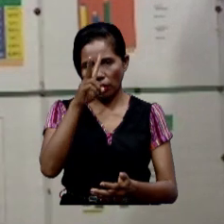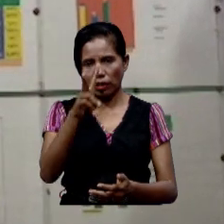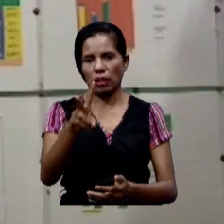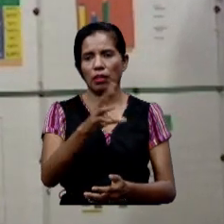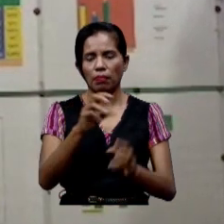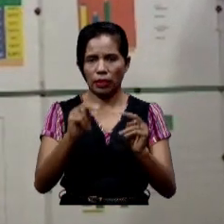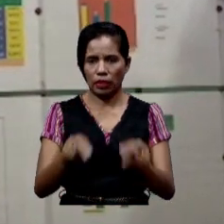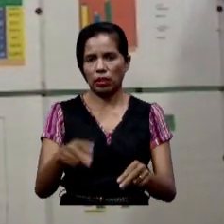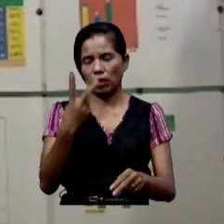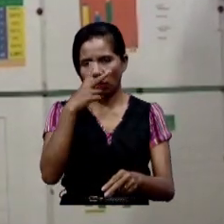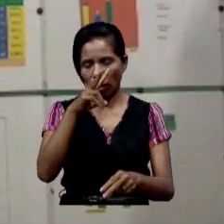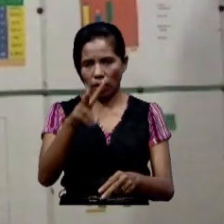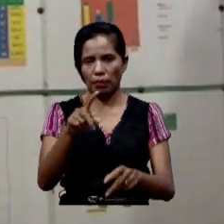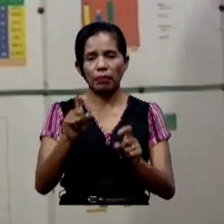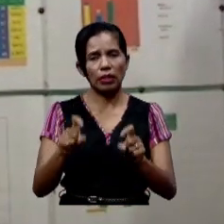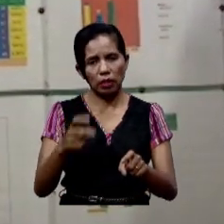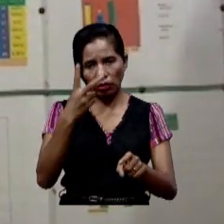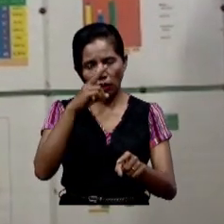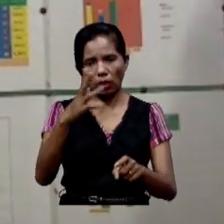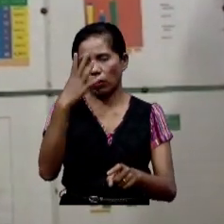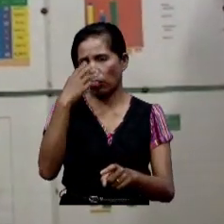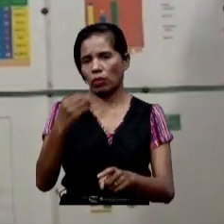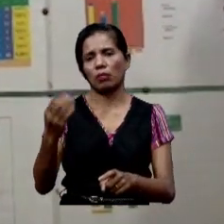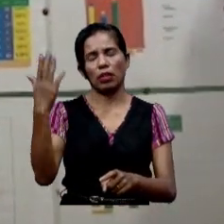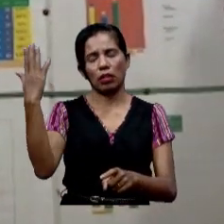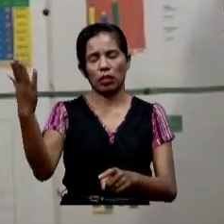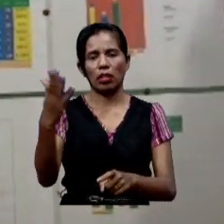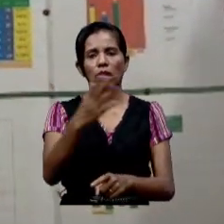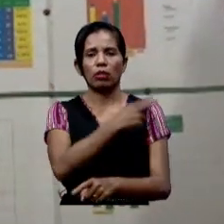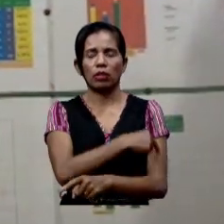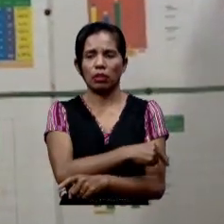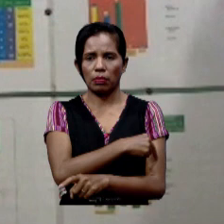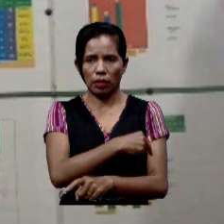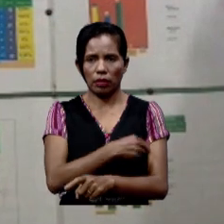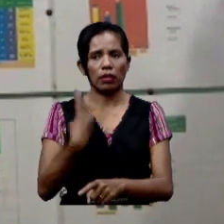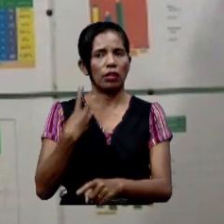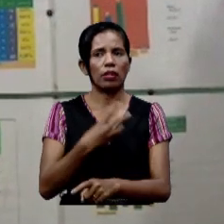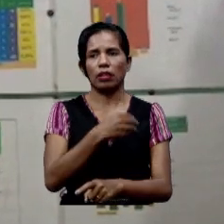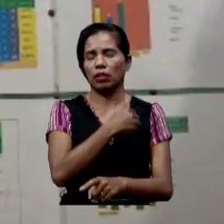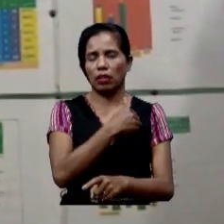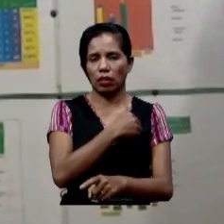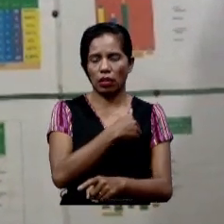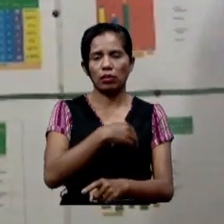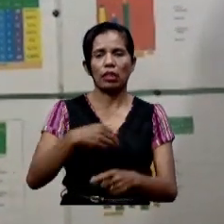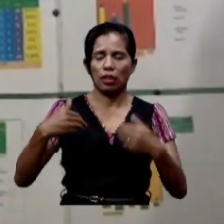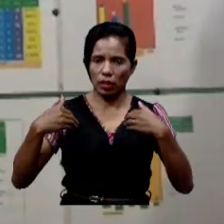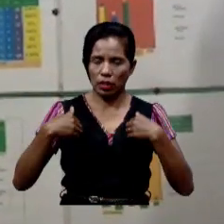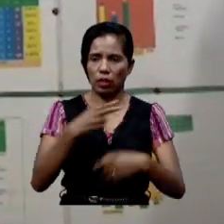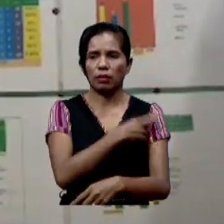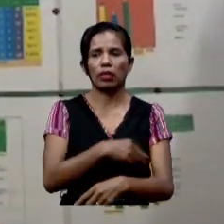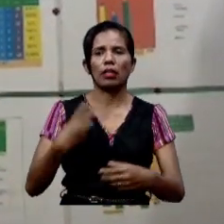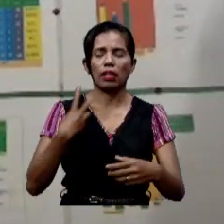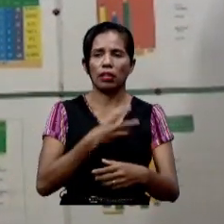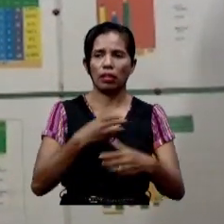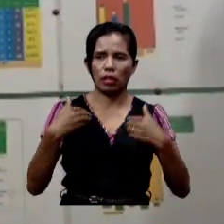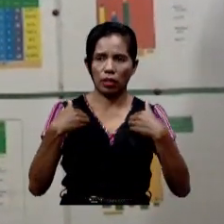atau halu bahasa ya salah isi atau itu sidak stabilisasi jadi masih kita ya tiapnya itu nih